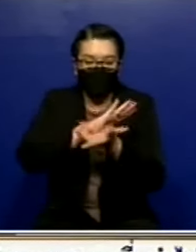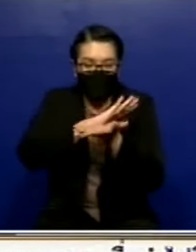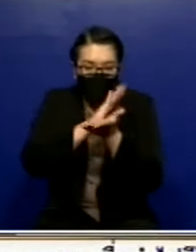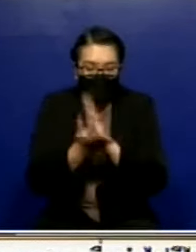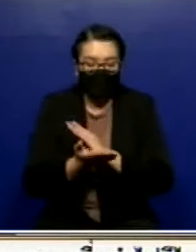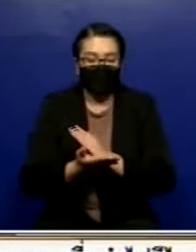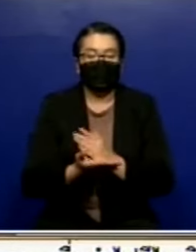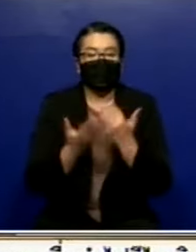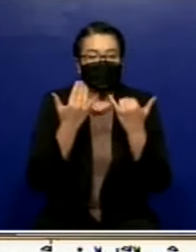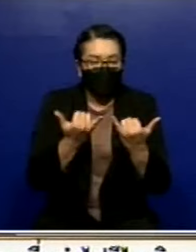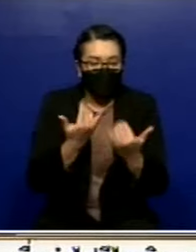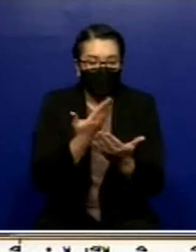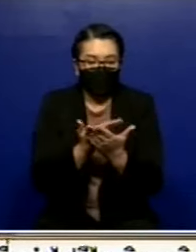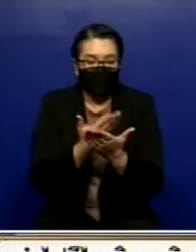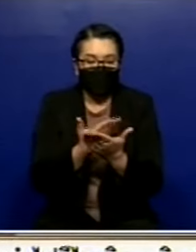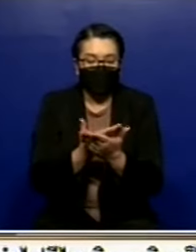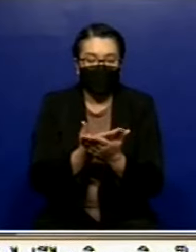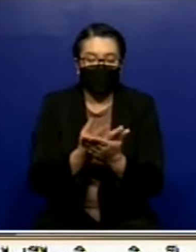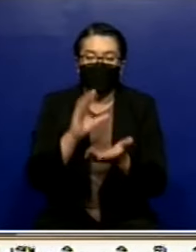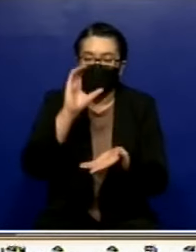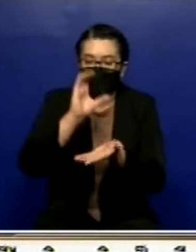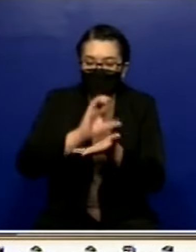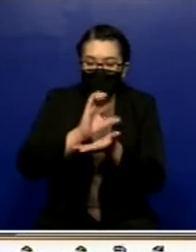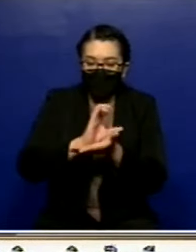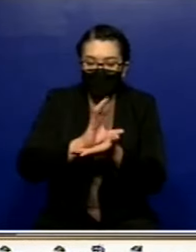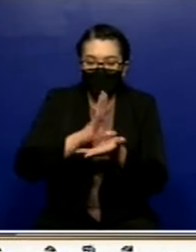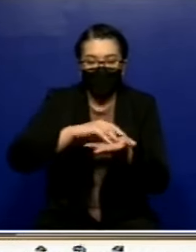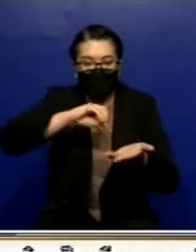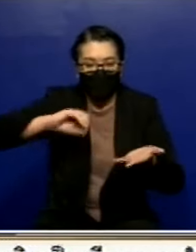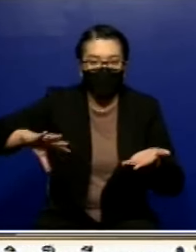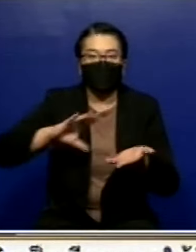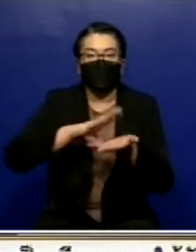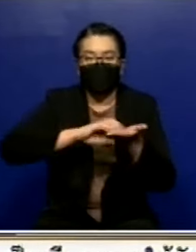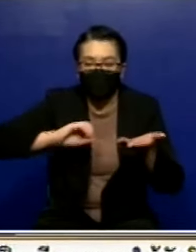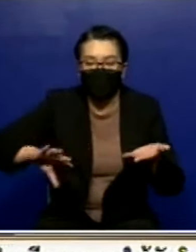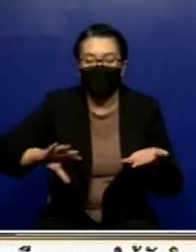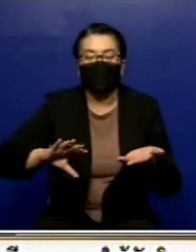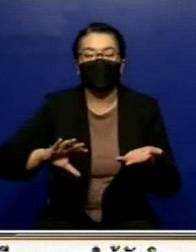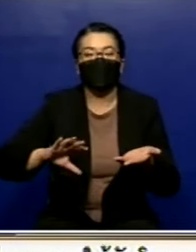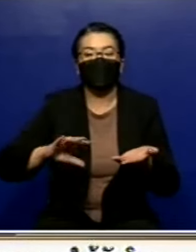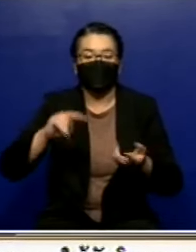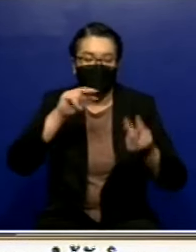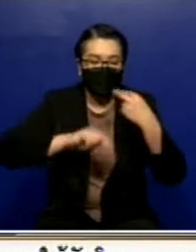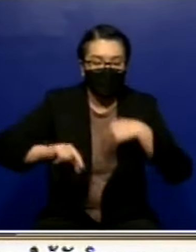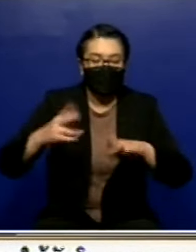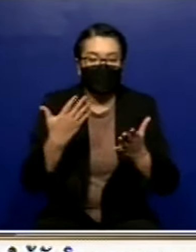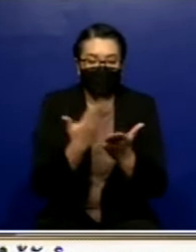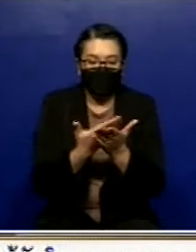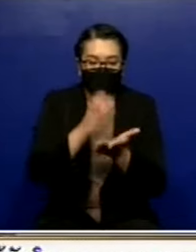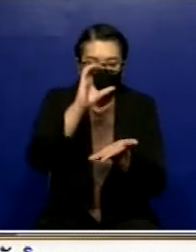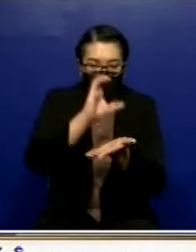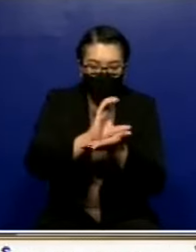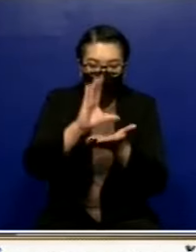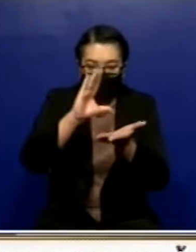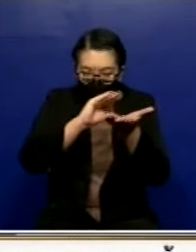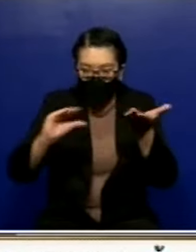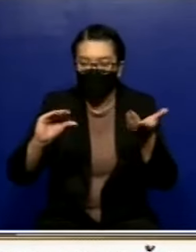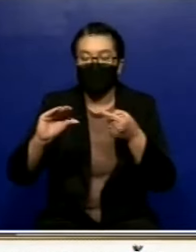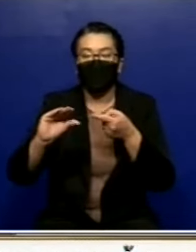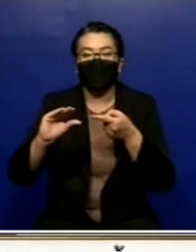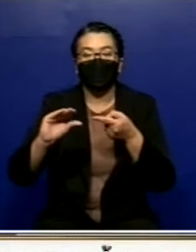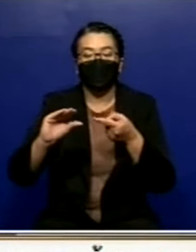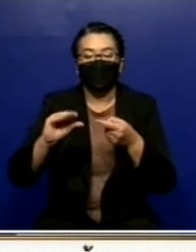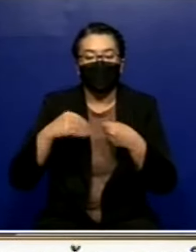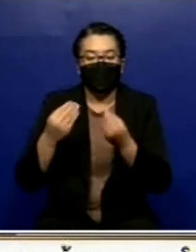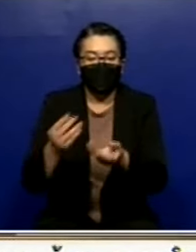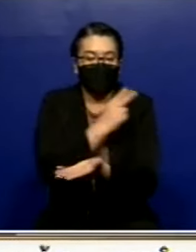ประมาณของแพทยประถมภูมิซึ่งดูแลผี่น้องปชาชนโดยตรงนะครับท่านตัดแล้ว ตัดทุกหน่วยงานแล้วยัไม่